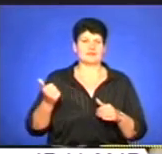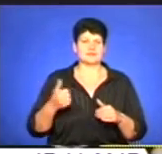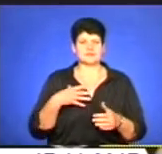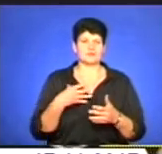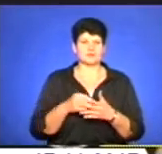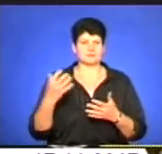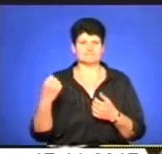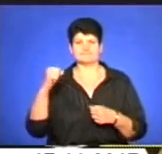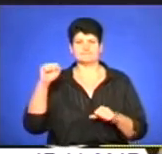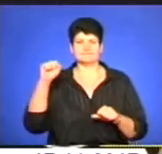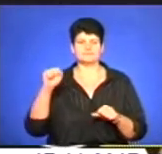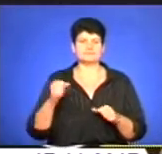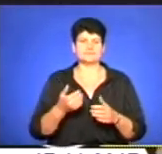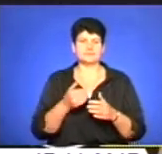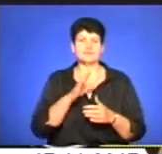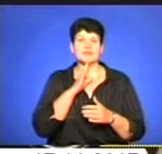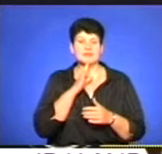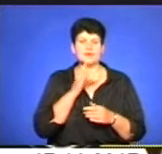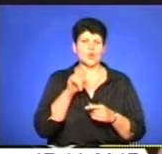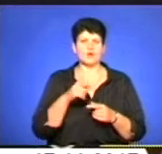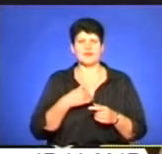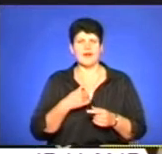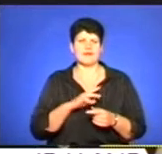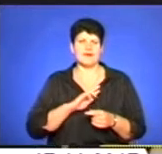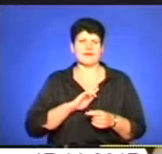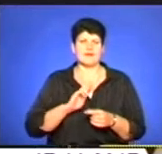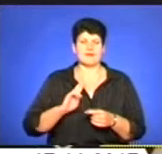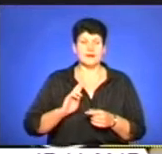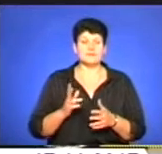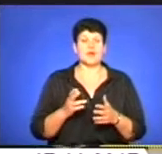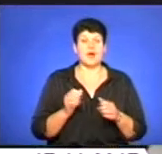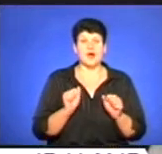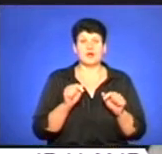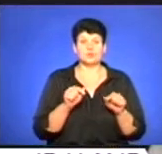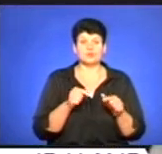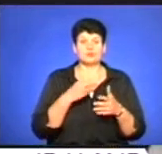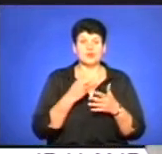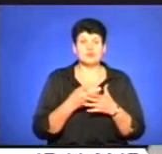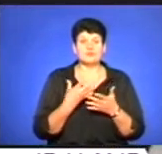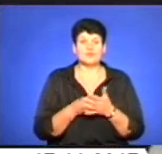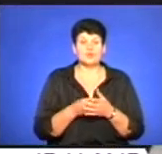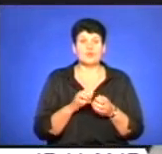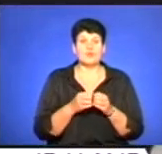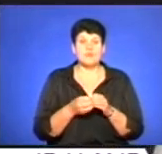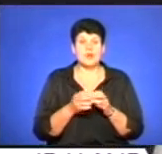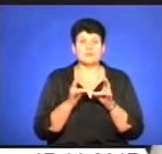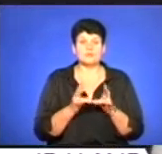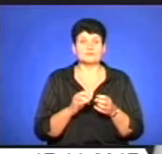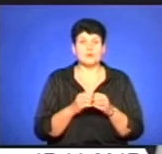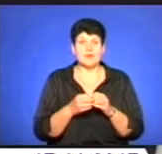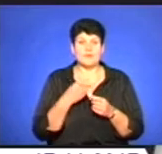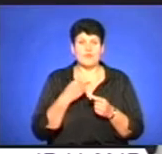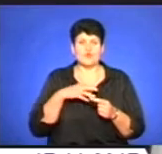своїми здобутками перед жінками. Так. Там я то, я та інше. А в даному випадку тут викриває кожен свою біду, кожен свою проблему і